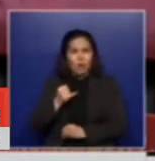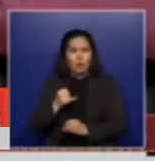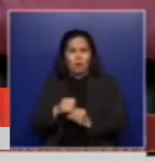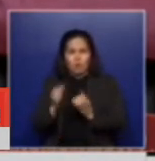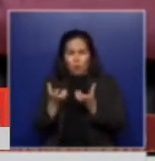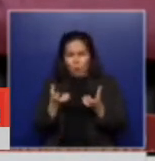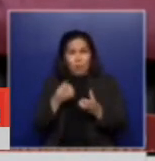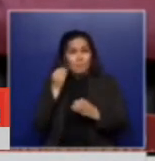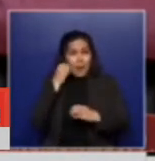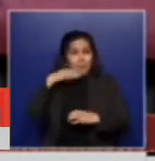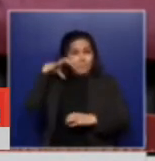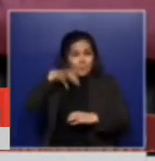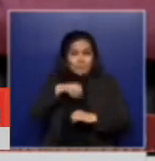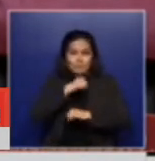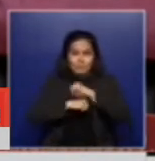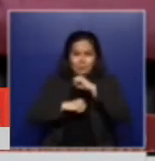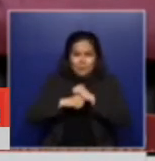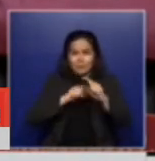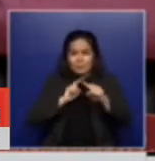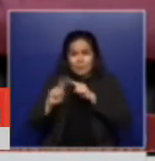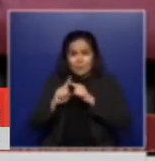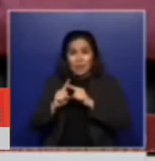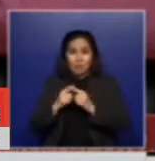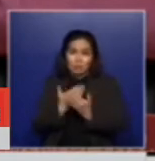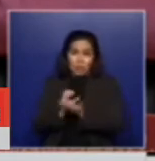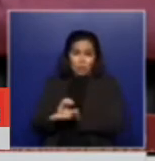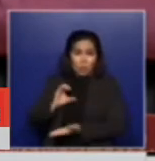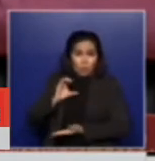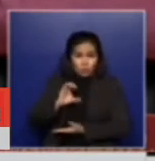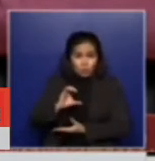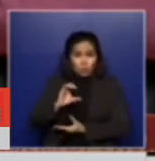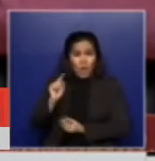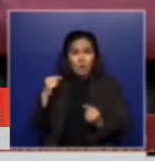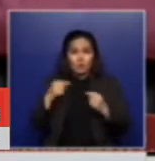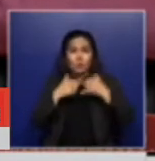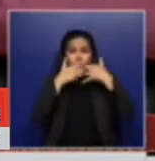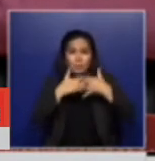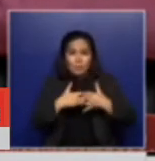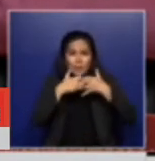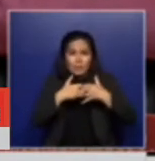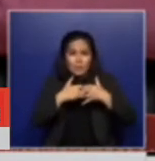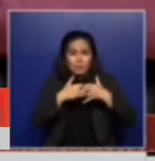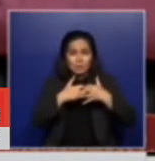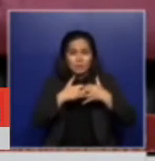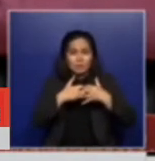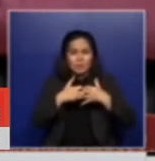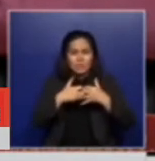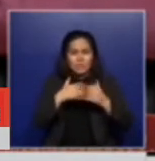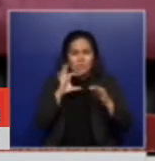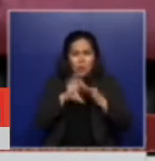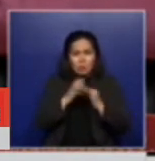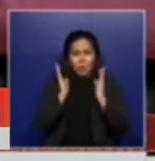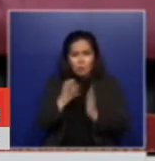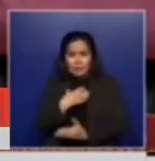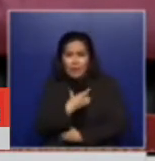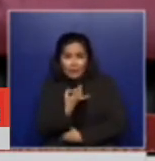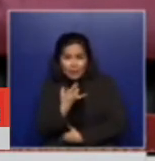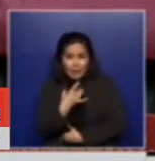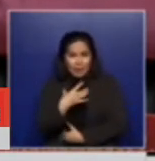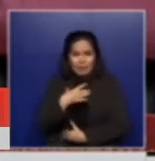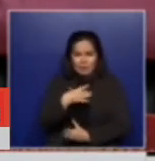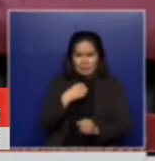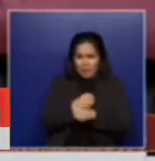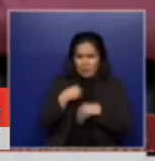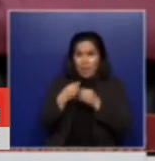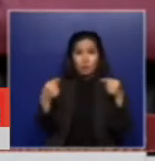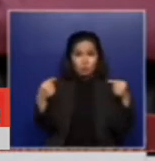ของการลงทุนเพื่อผลิตห่วงโซ่อุปทานหายไปไหนครับท่านประธาน แสนกว่าล้านเอาไปทำกันแบบนี้เอาไปละ